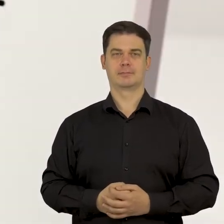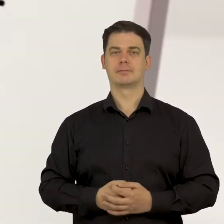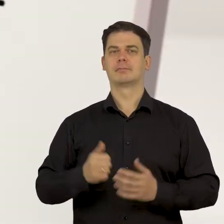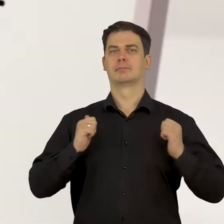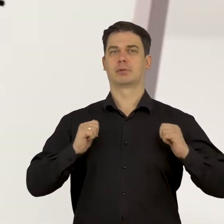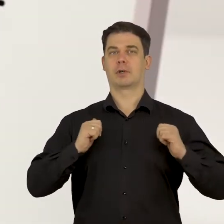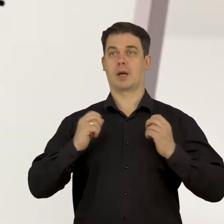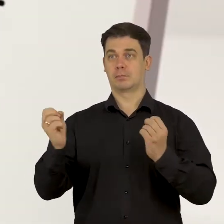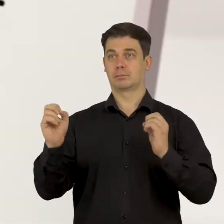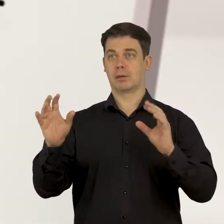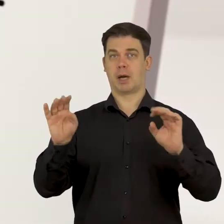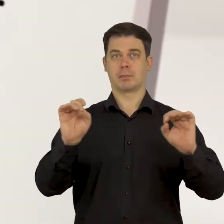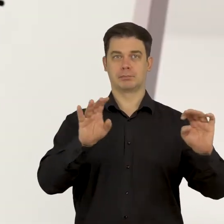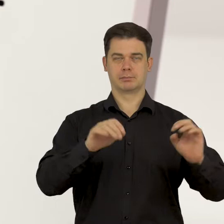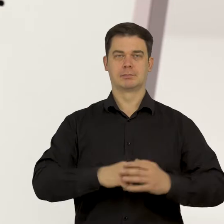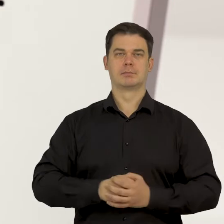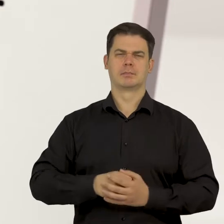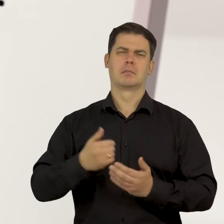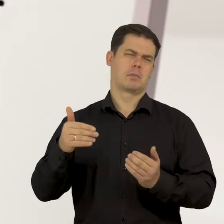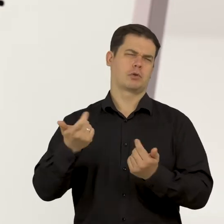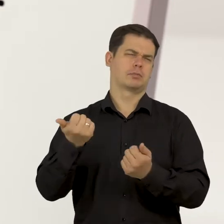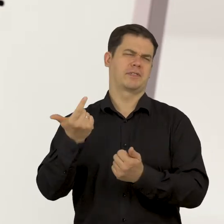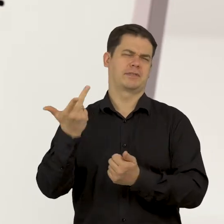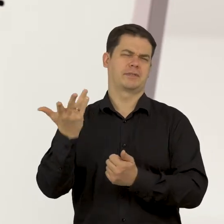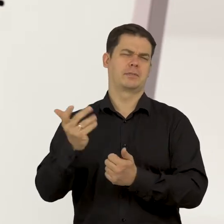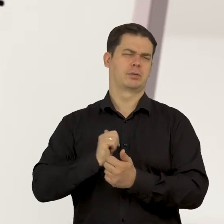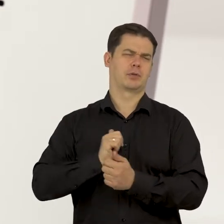I poczekaj, aż router się uruchomi. Może to chwilę potrwać.